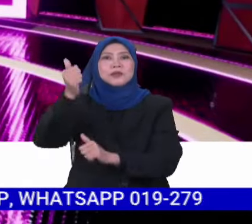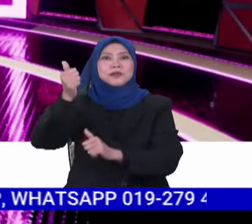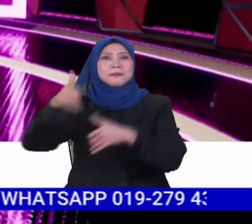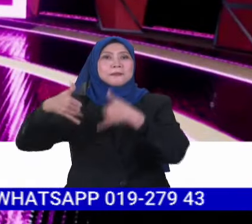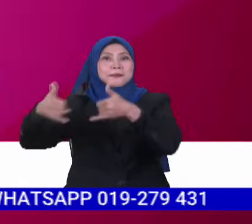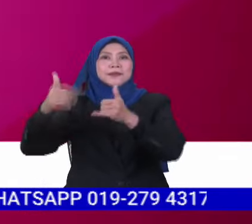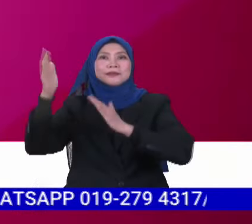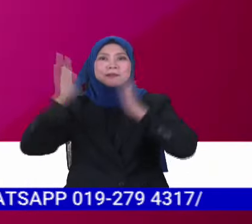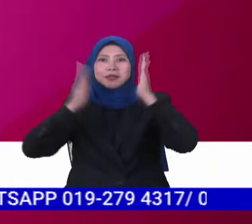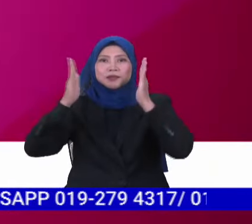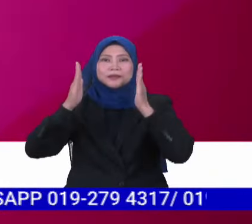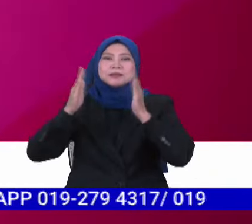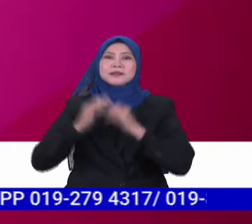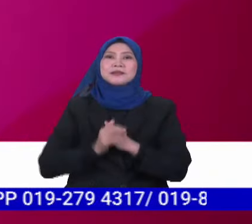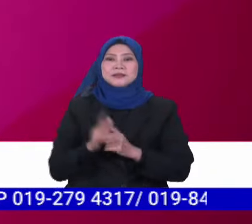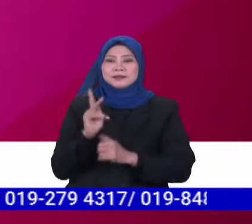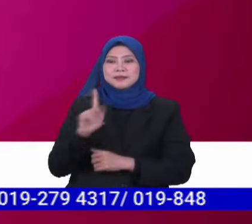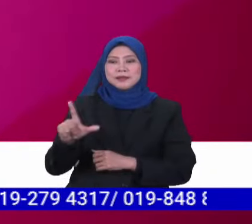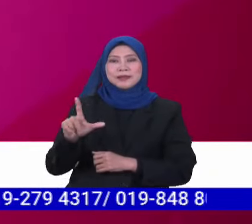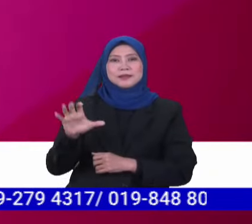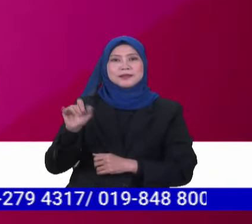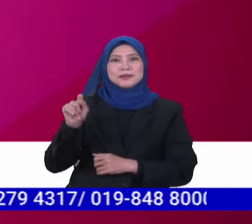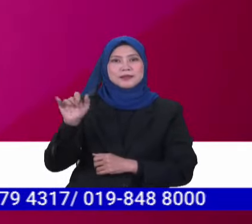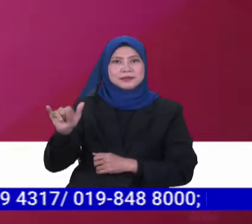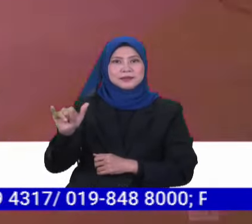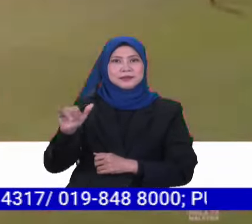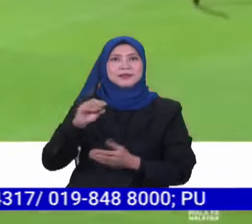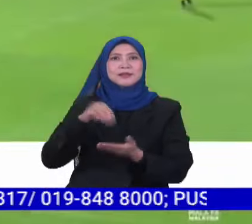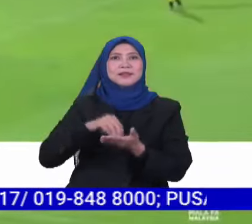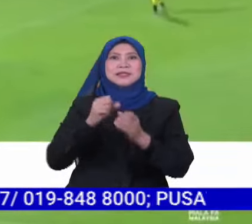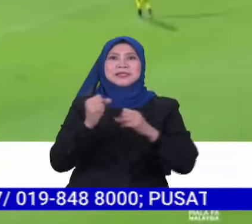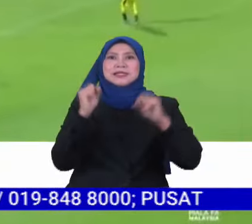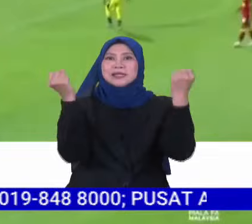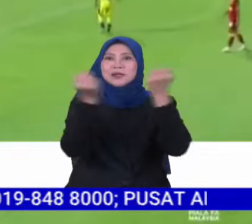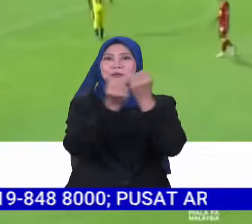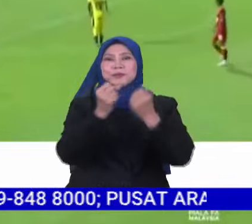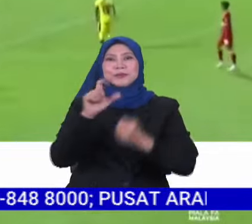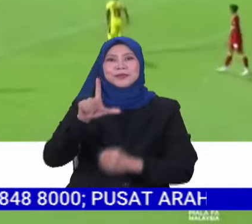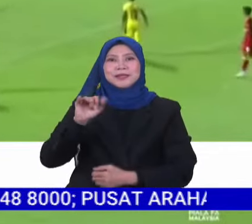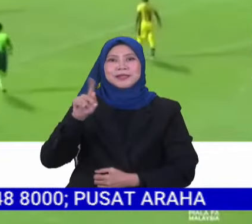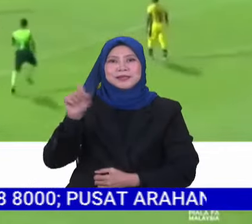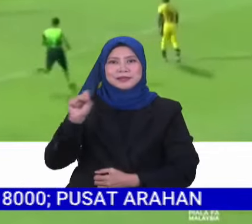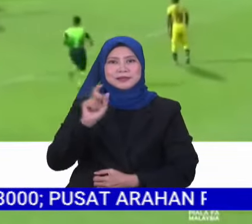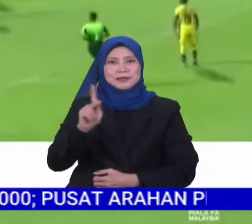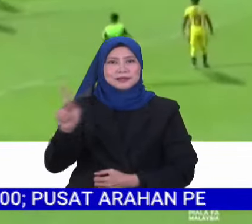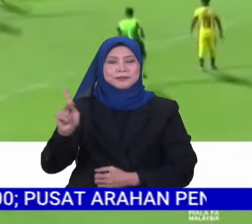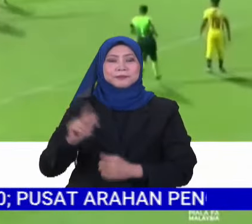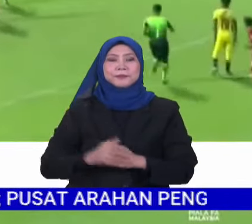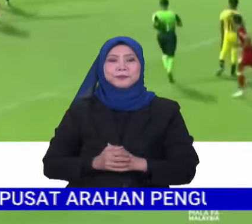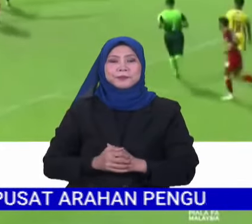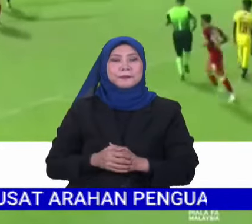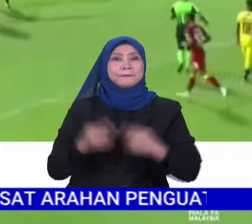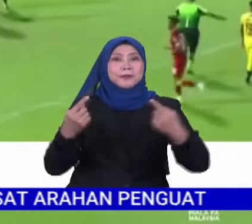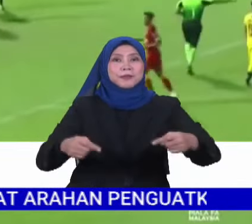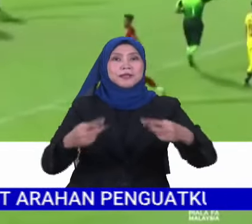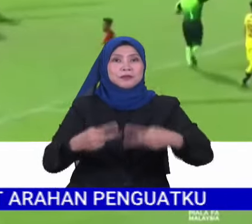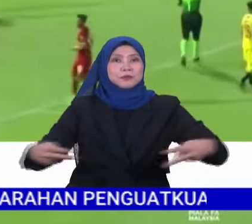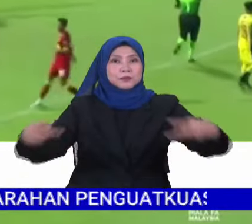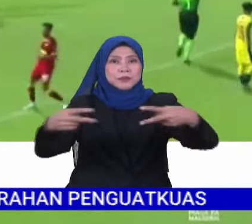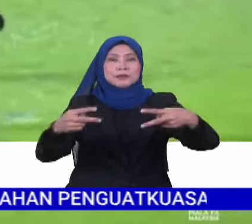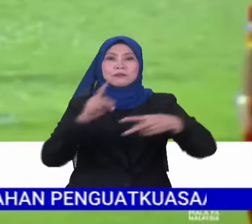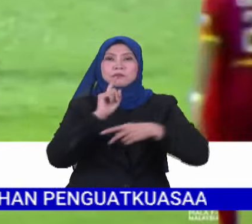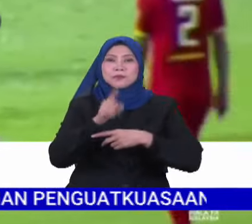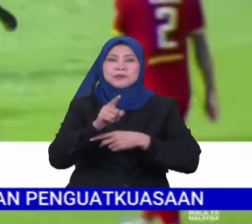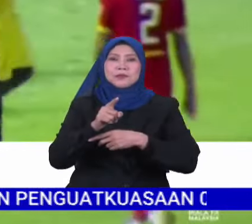Piala Malaysia musim lalu kualalumpurtogel cfcd stadium lycos Kota Kinabalu perlawanan suku akhir lain pulau